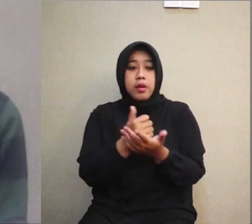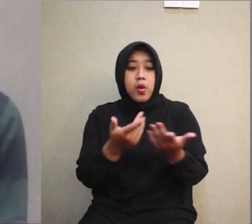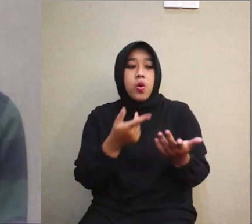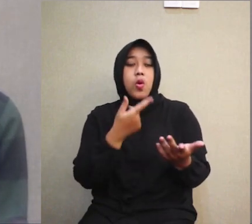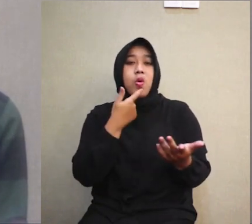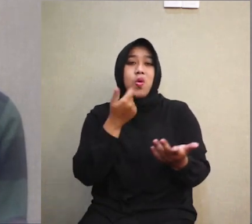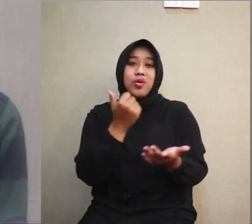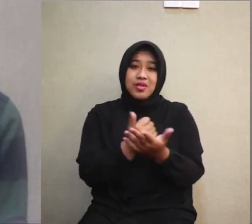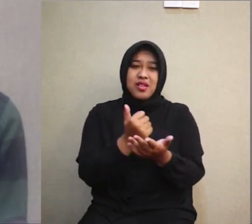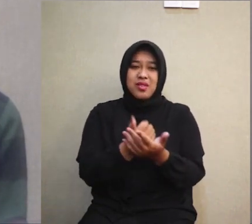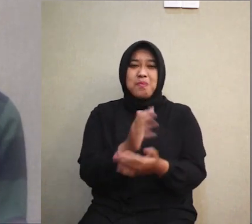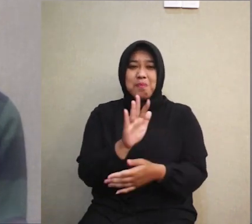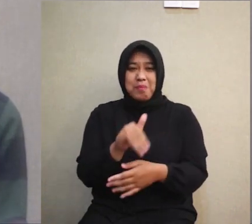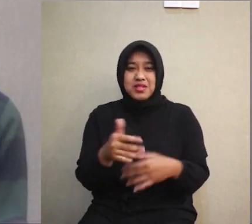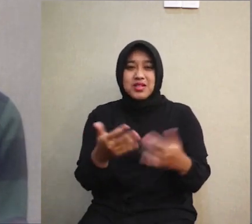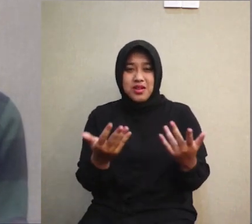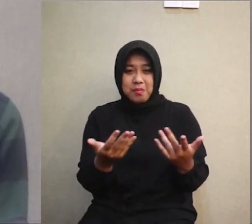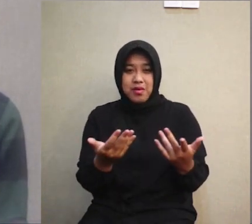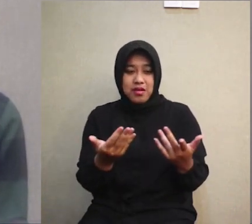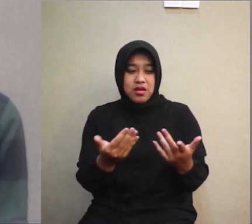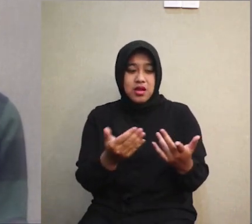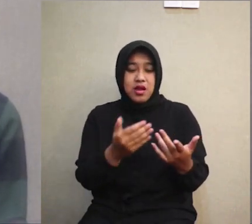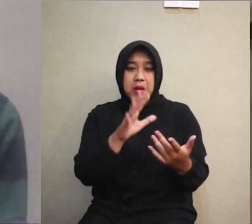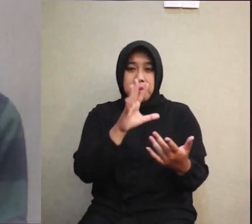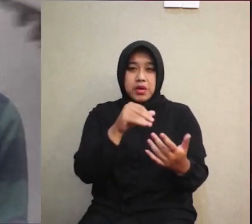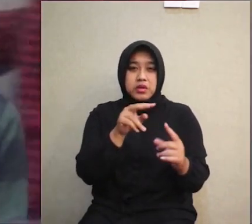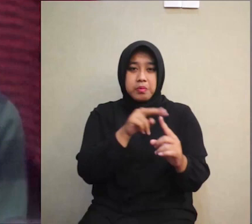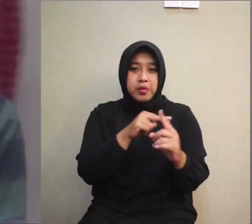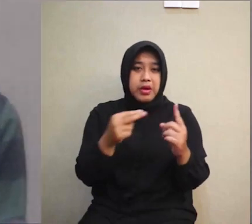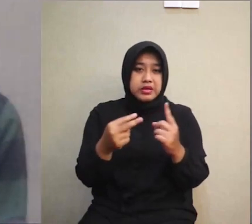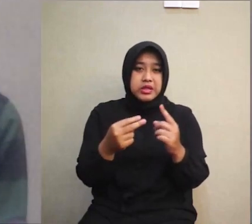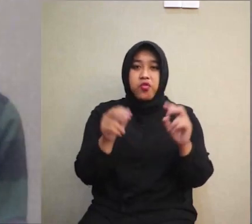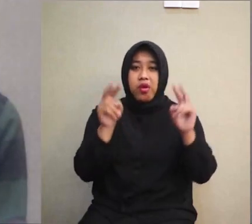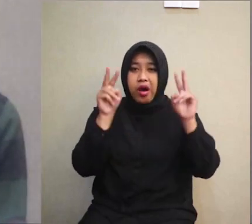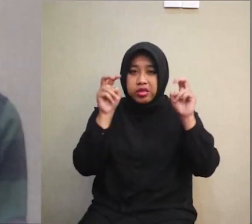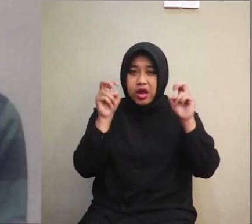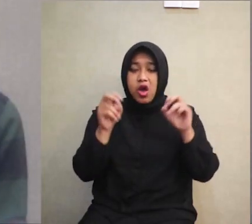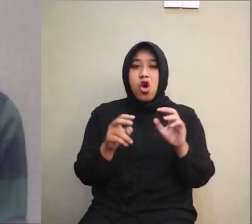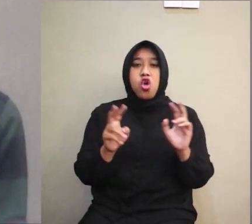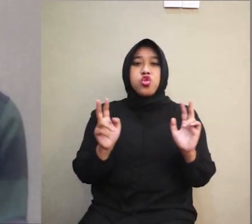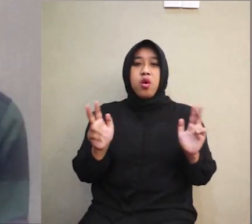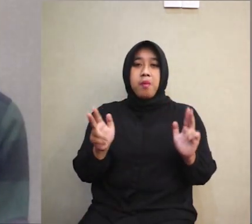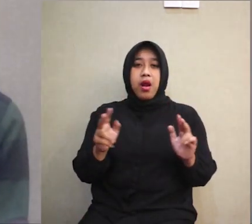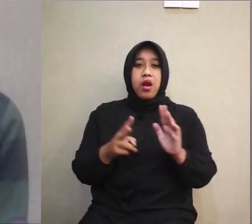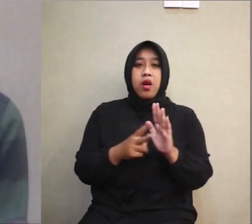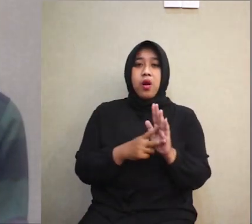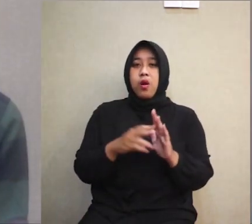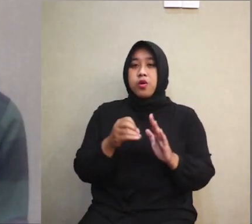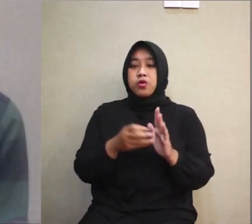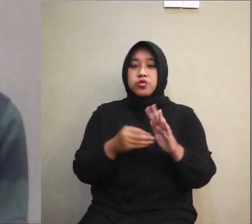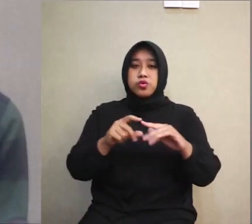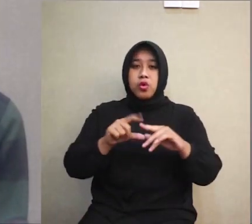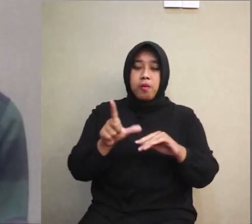masih berpaham kenormalan atau biomedik ya dan karena